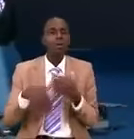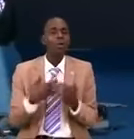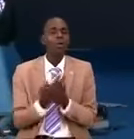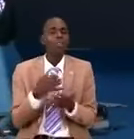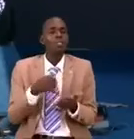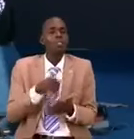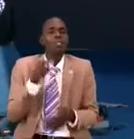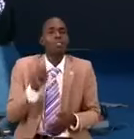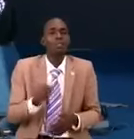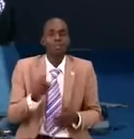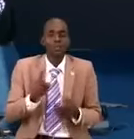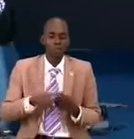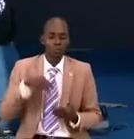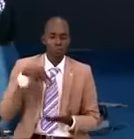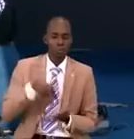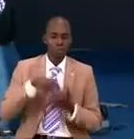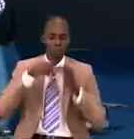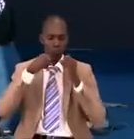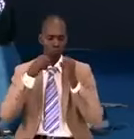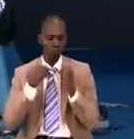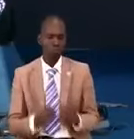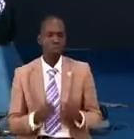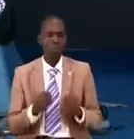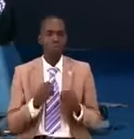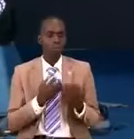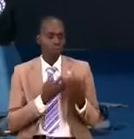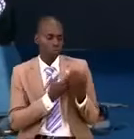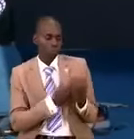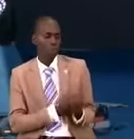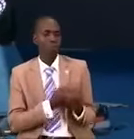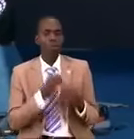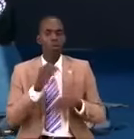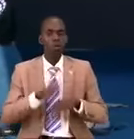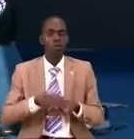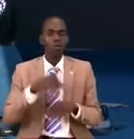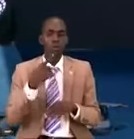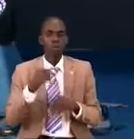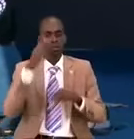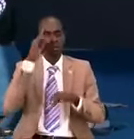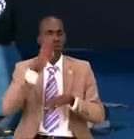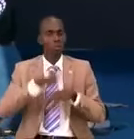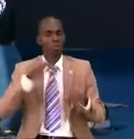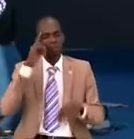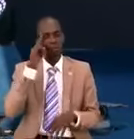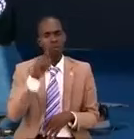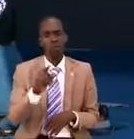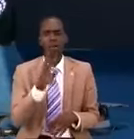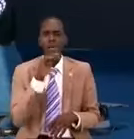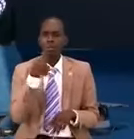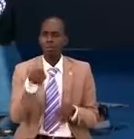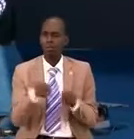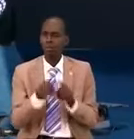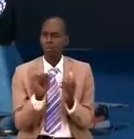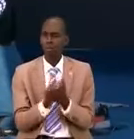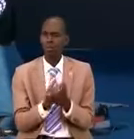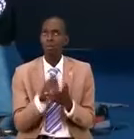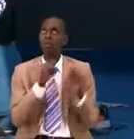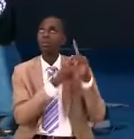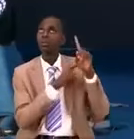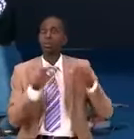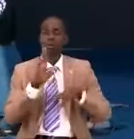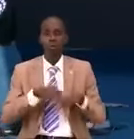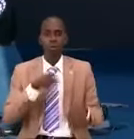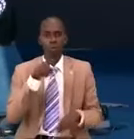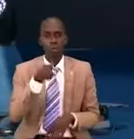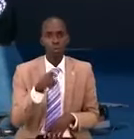mission est-ce que tu as comme ça le serait t'a appelé et maintenant quand tu es défié ou tiens tu pour qu'il